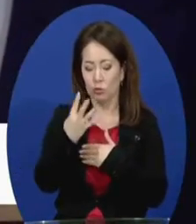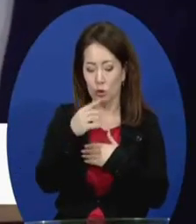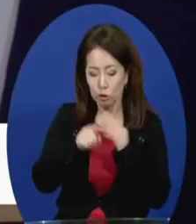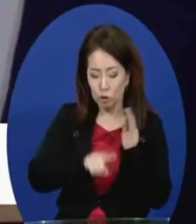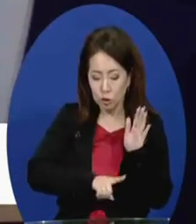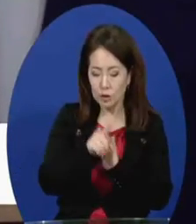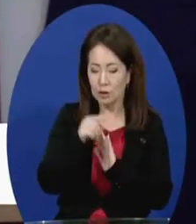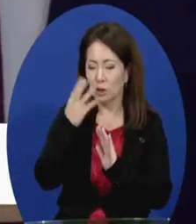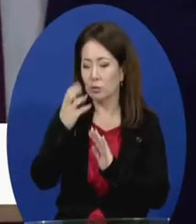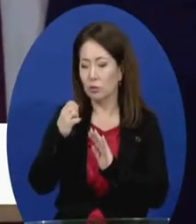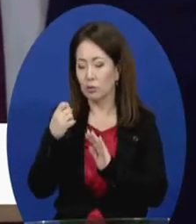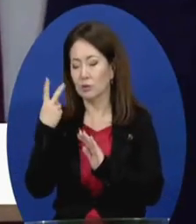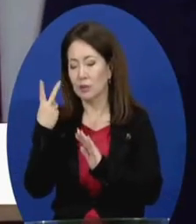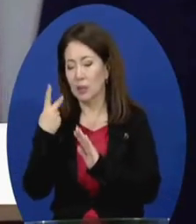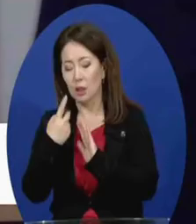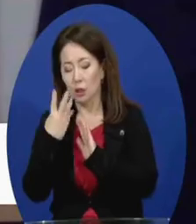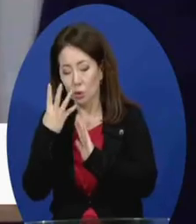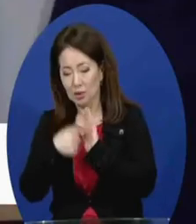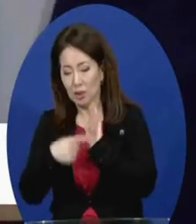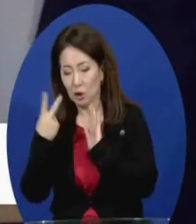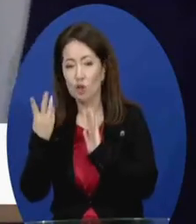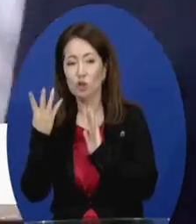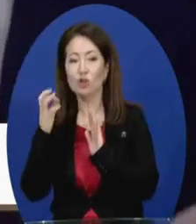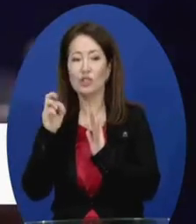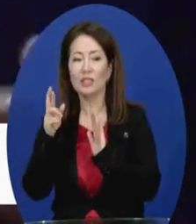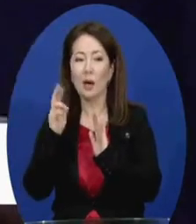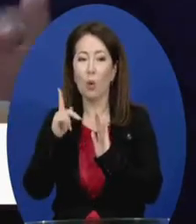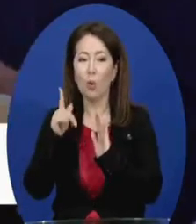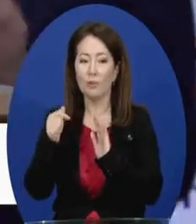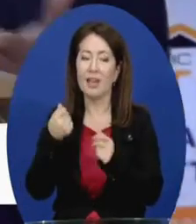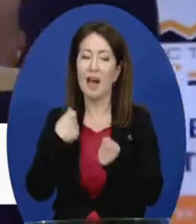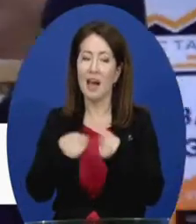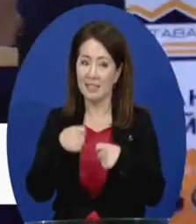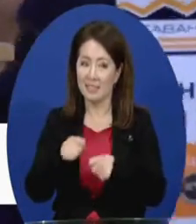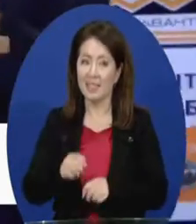хүртэл нийтдээ 40 сая ширхэг хувьцааг нээлттэй арилж ялах юм а.